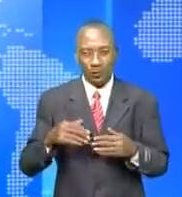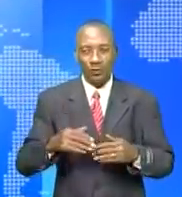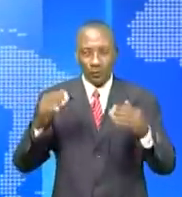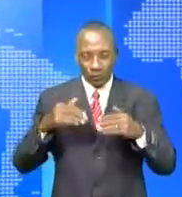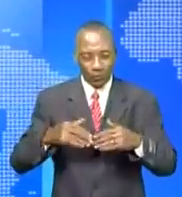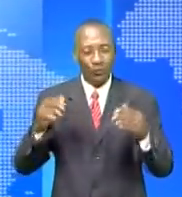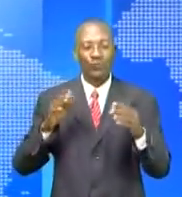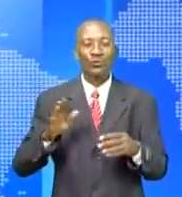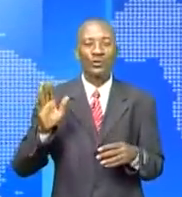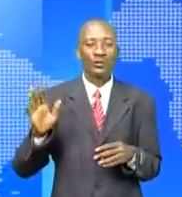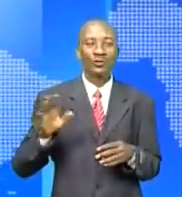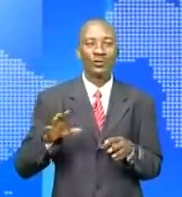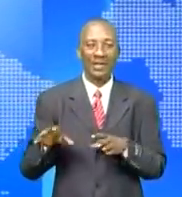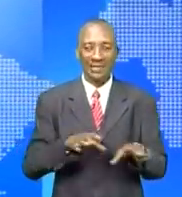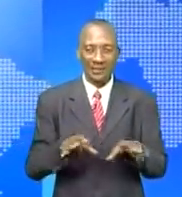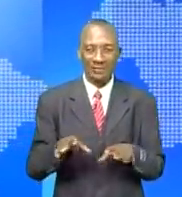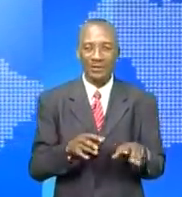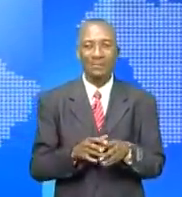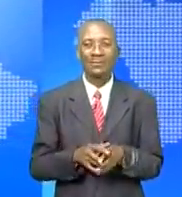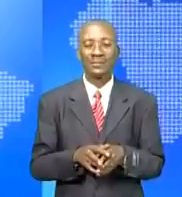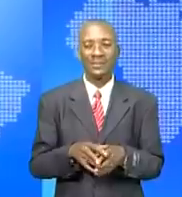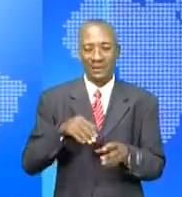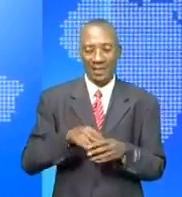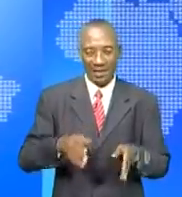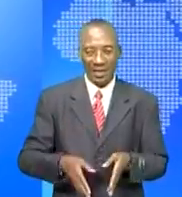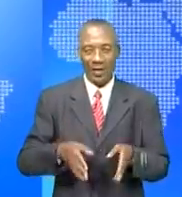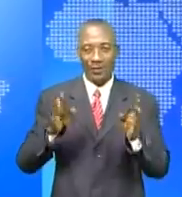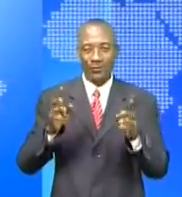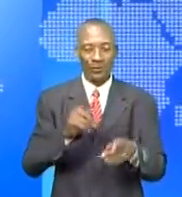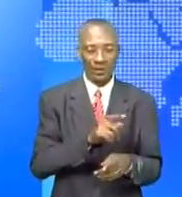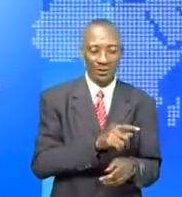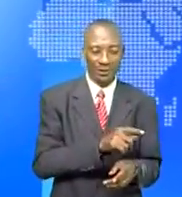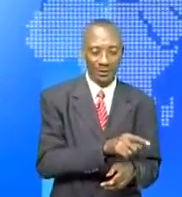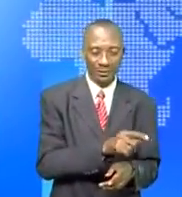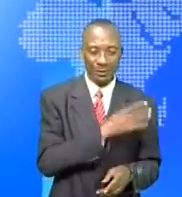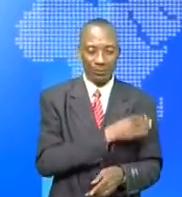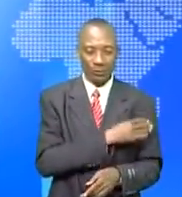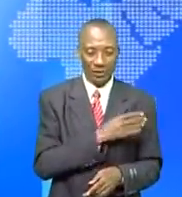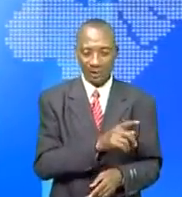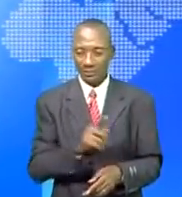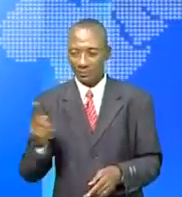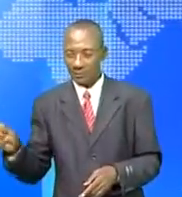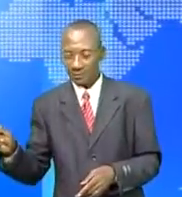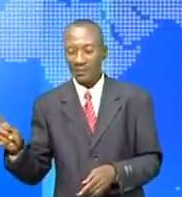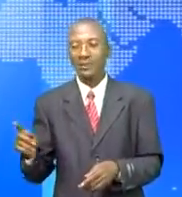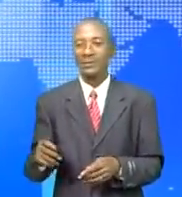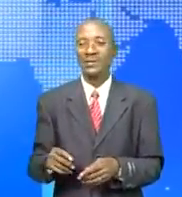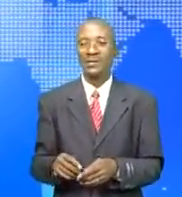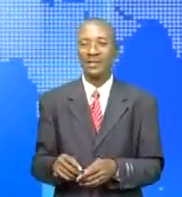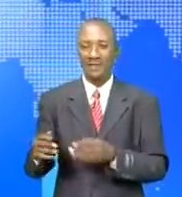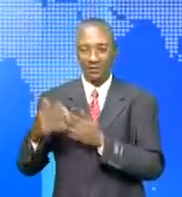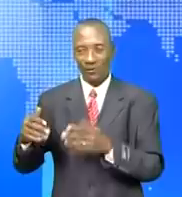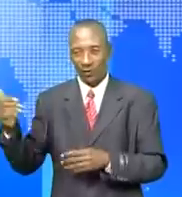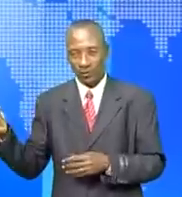ces tronçons qui relie Bunia à Mahagi via Djougou. Restons toujours à Ituri pour